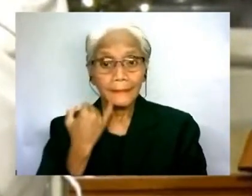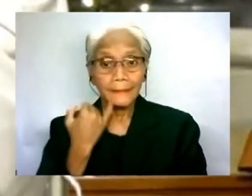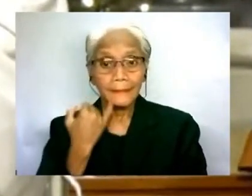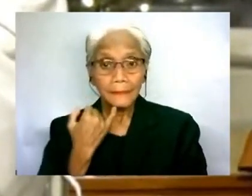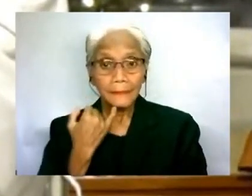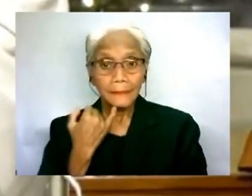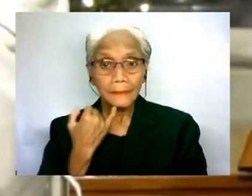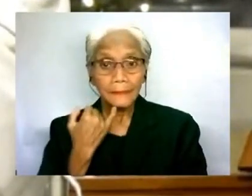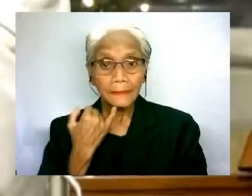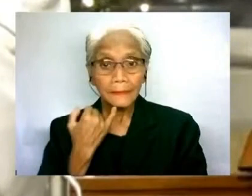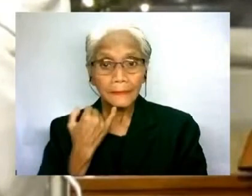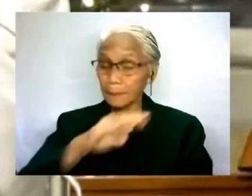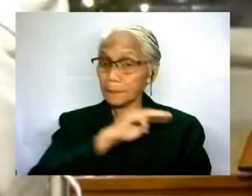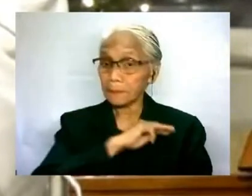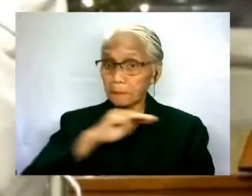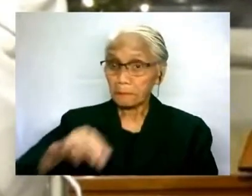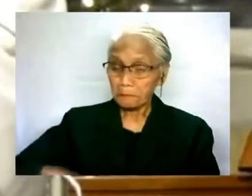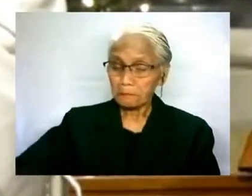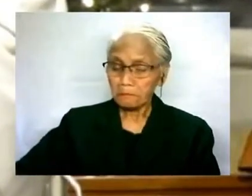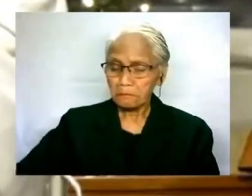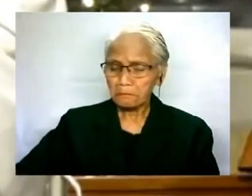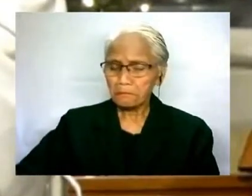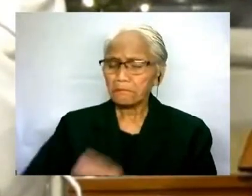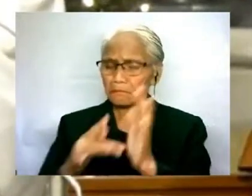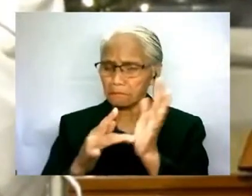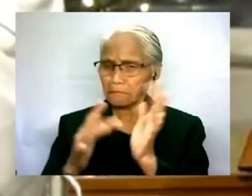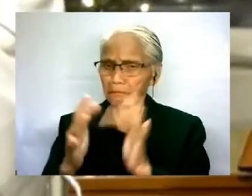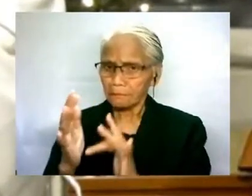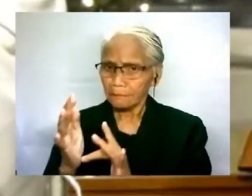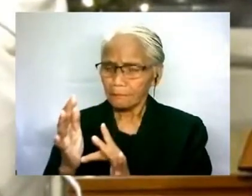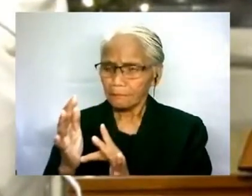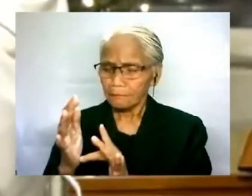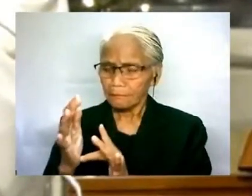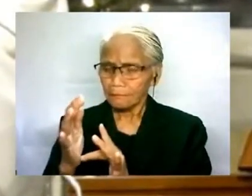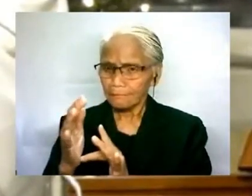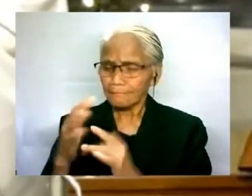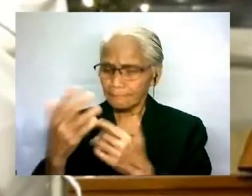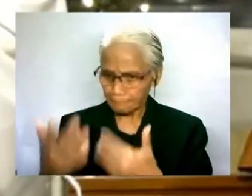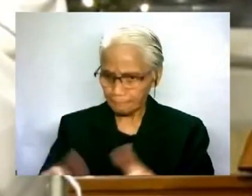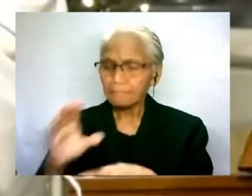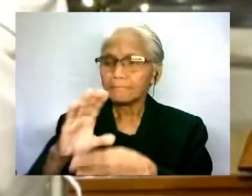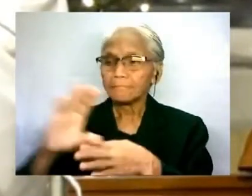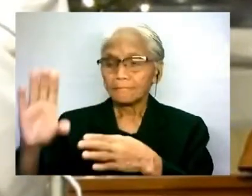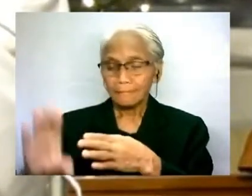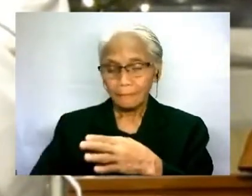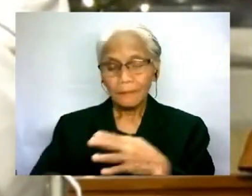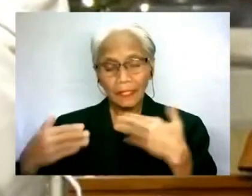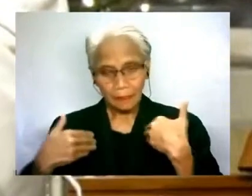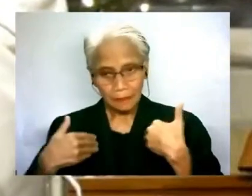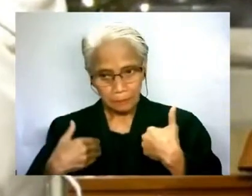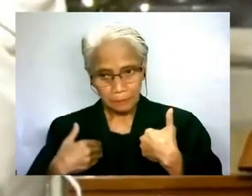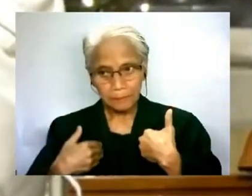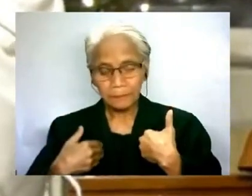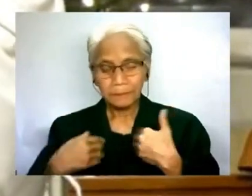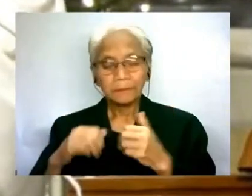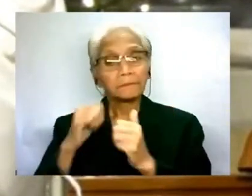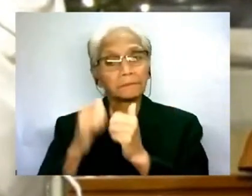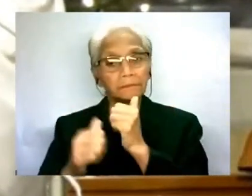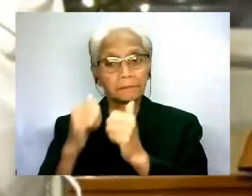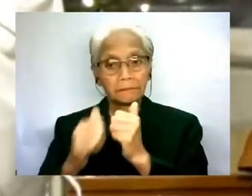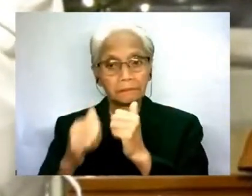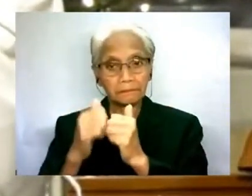Mesiyas. Kay Jesus, natupad at nagkaroon ng kahulugan ang